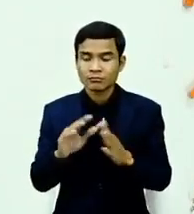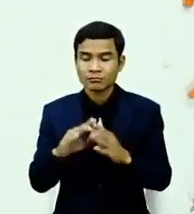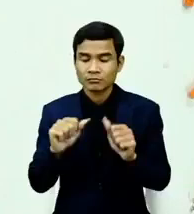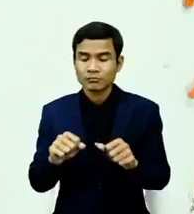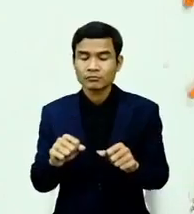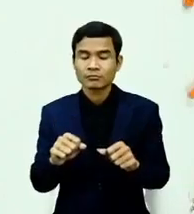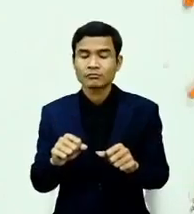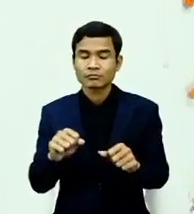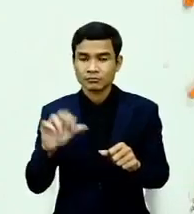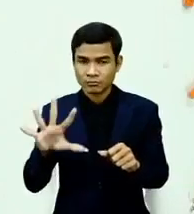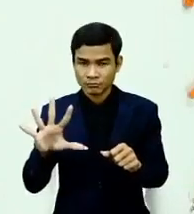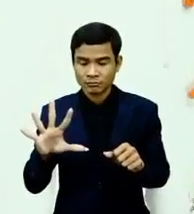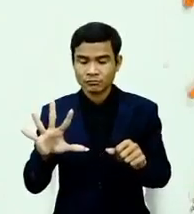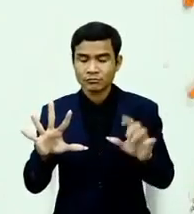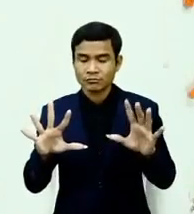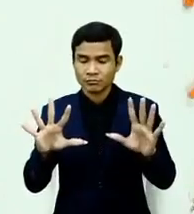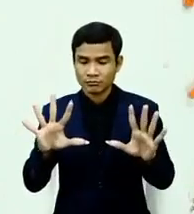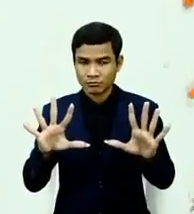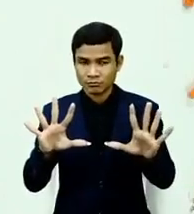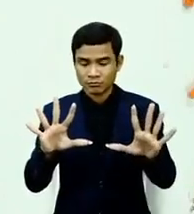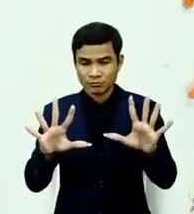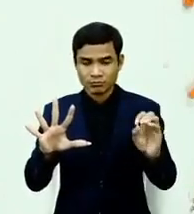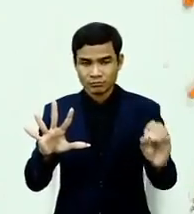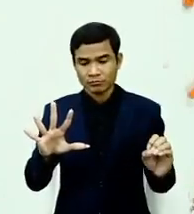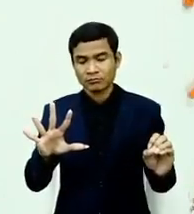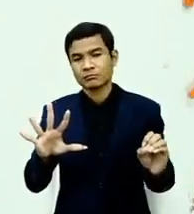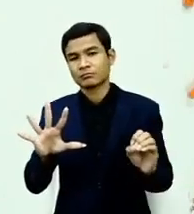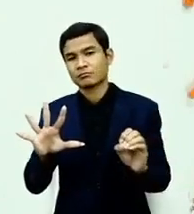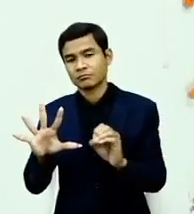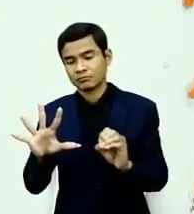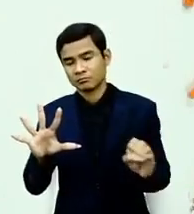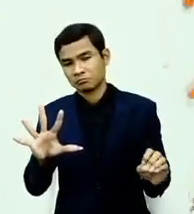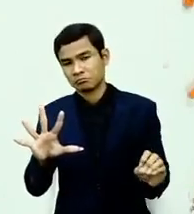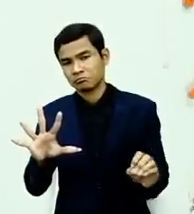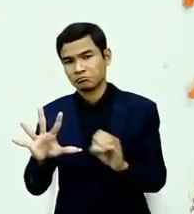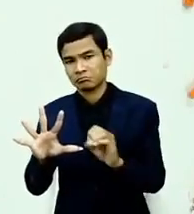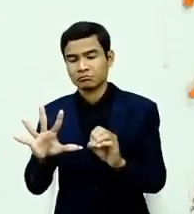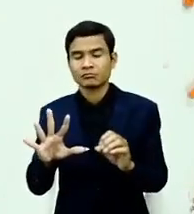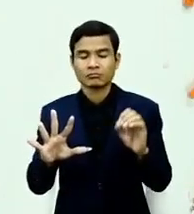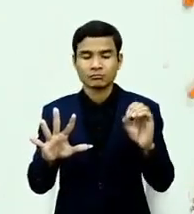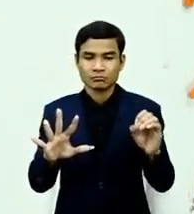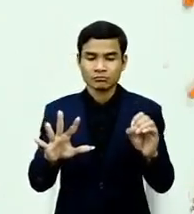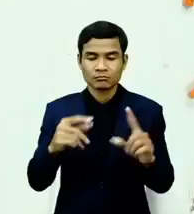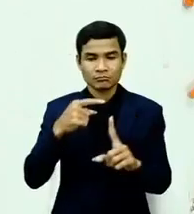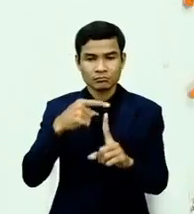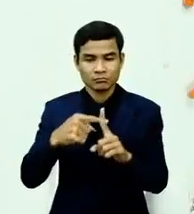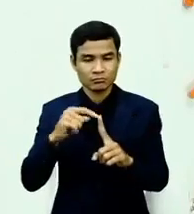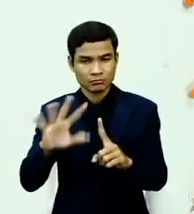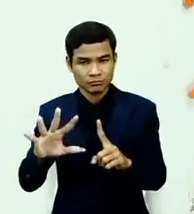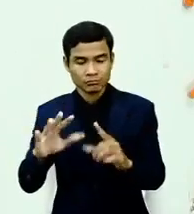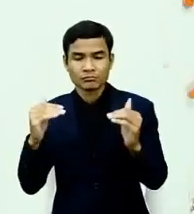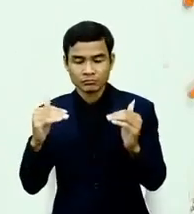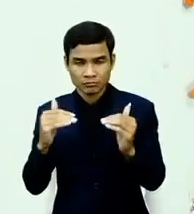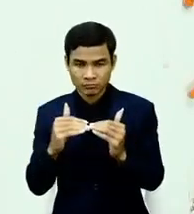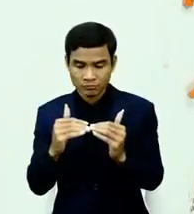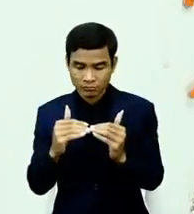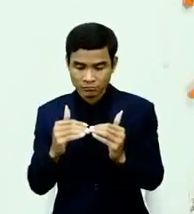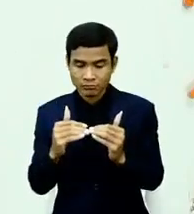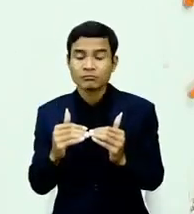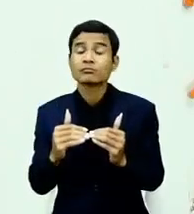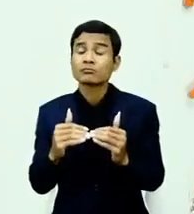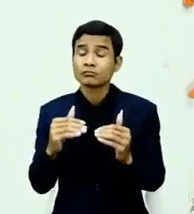ម្រាមដៃ5ចាអញ្ចឹងយើងបូកបញ្ចូលគ្នាអញ្ចឹងស្មើប៉ុន្មានដែរគាត់0បូក5ចា